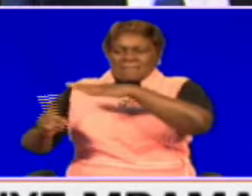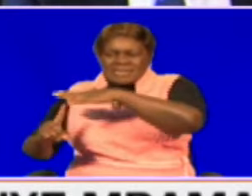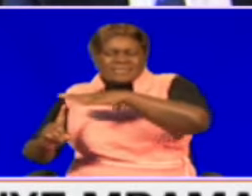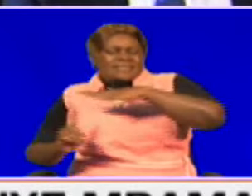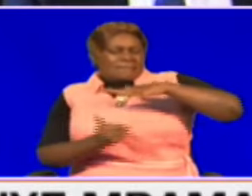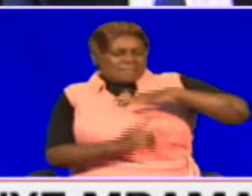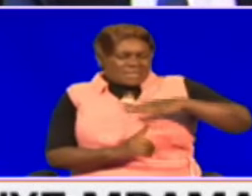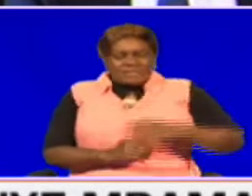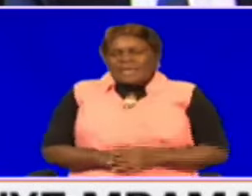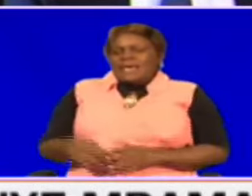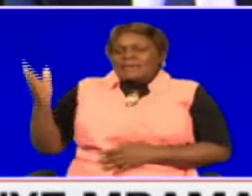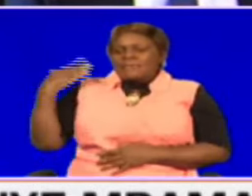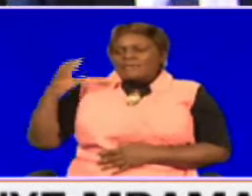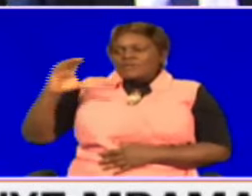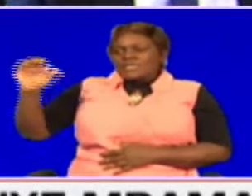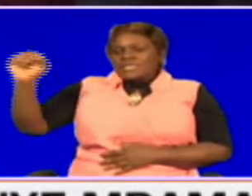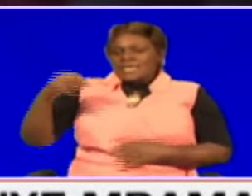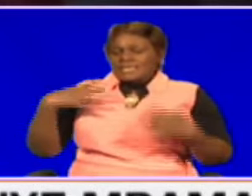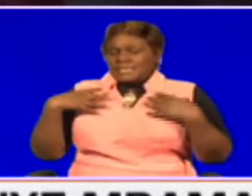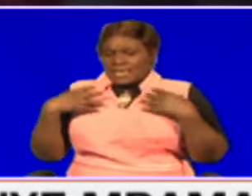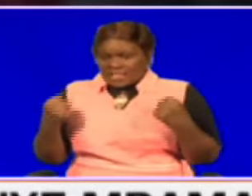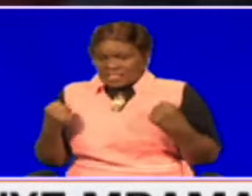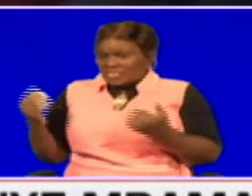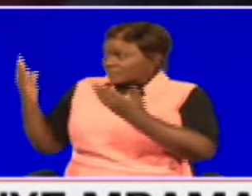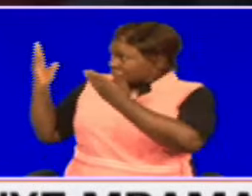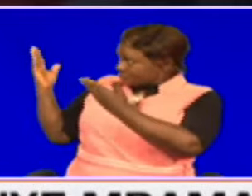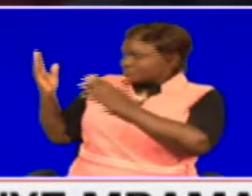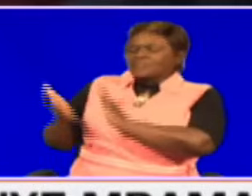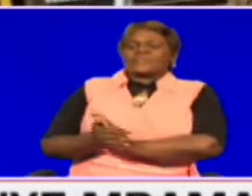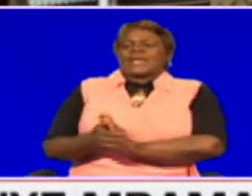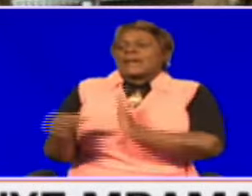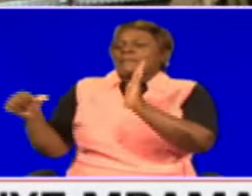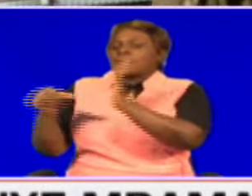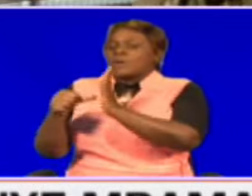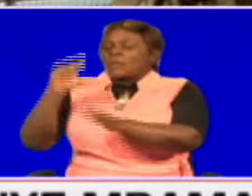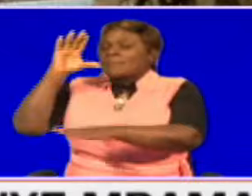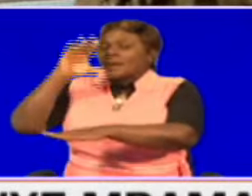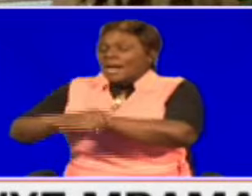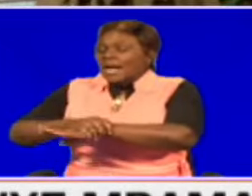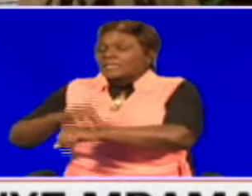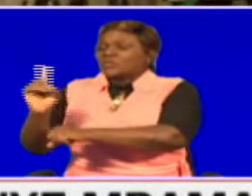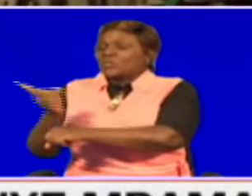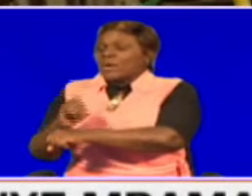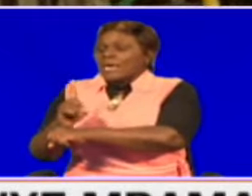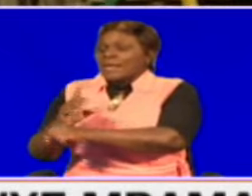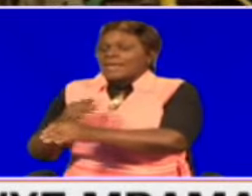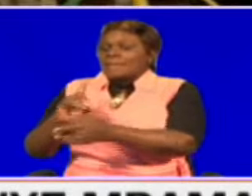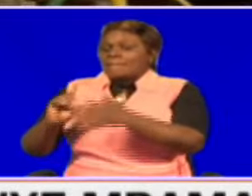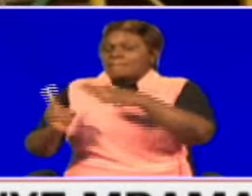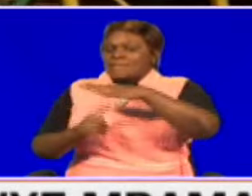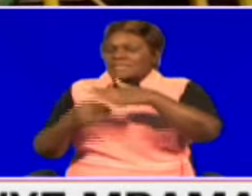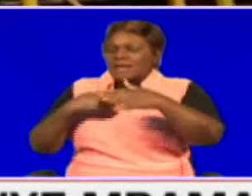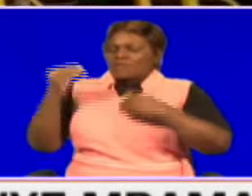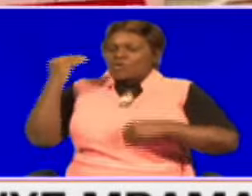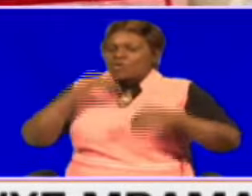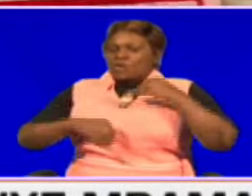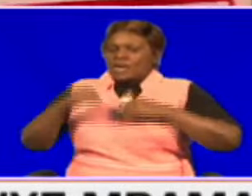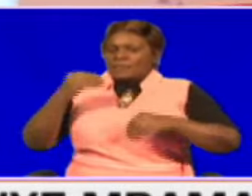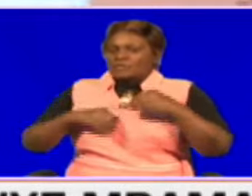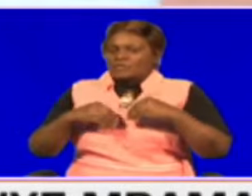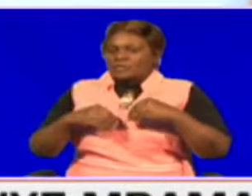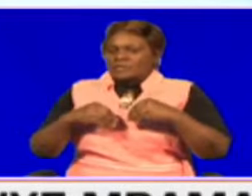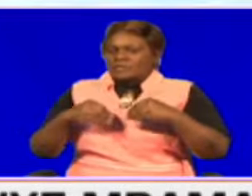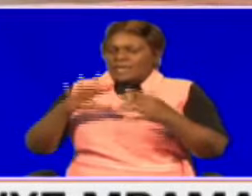nyingine. Aliyekuwa waziri wa afya Susan Nakhumicha alijipata pabaya baada ya wizara yake kupatwa na sakata ya ununuzi